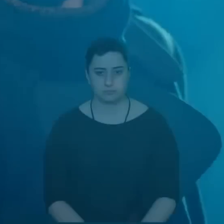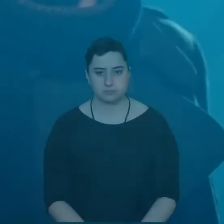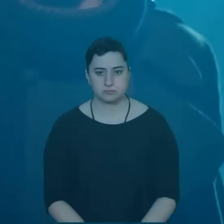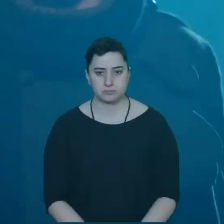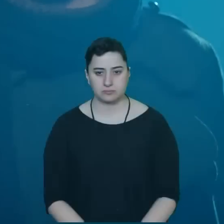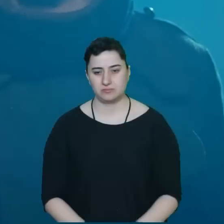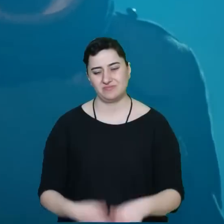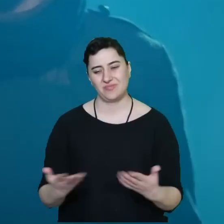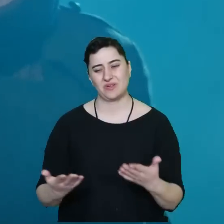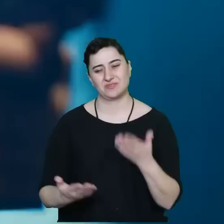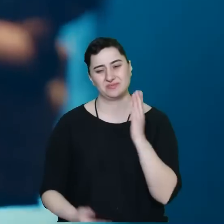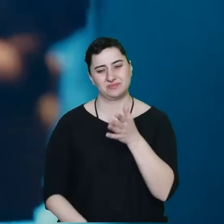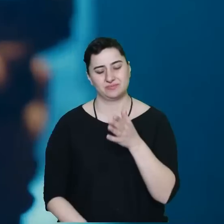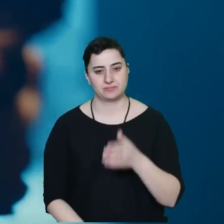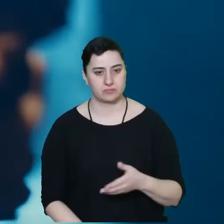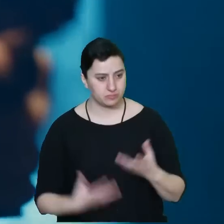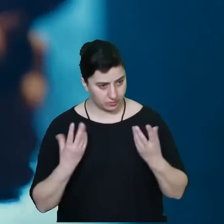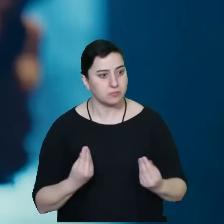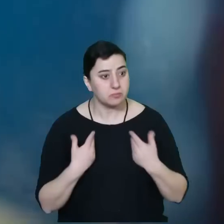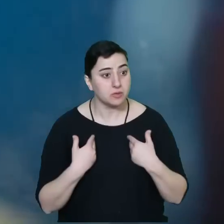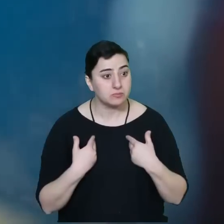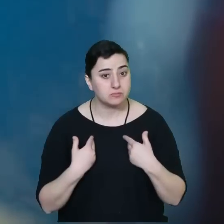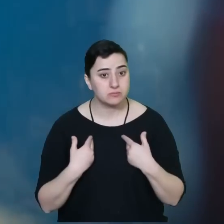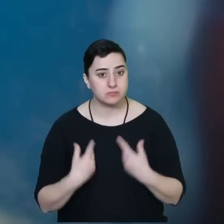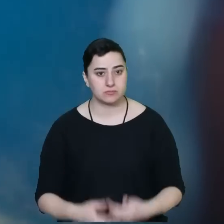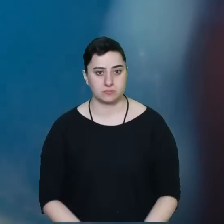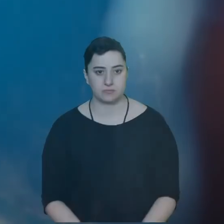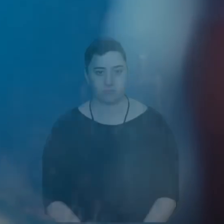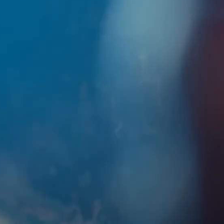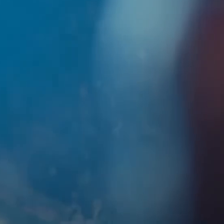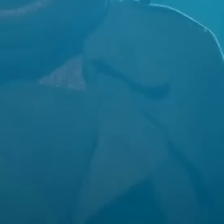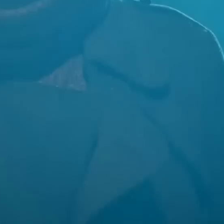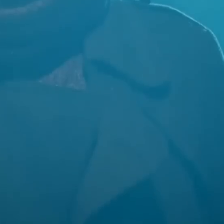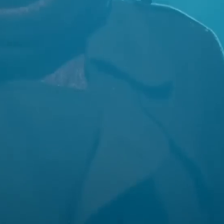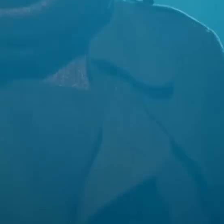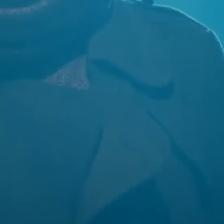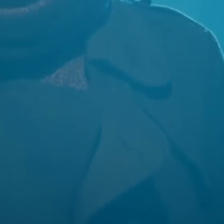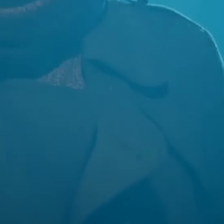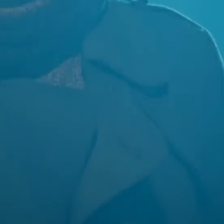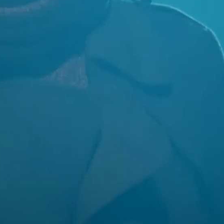sokaktalar. Sen miydin birader? He ya, benim.